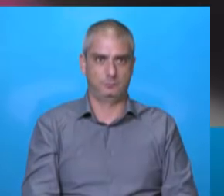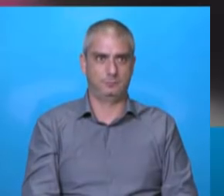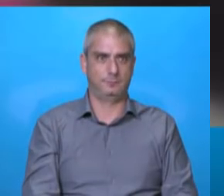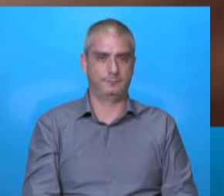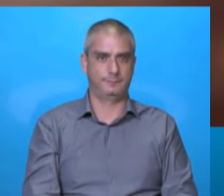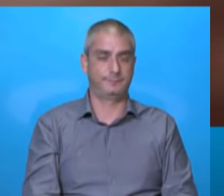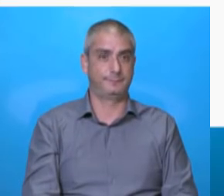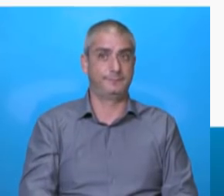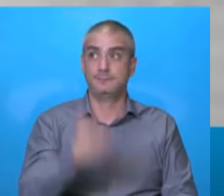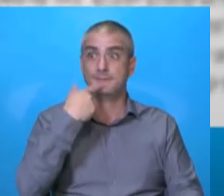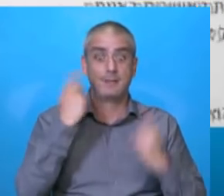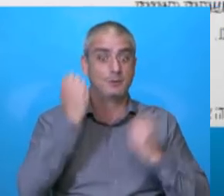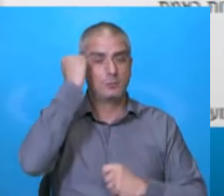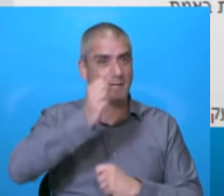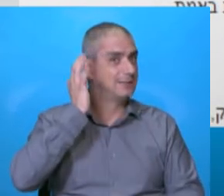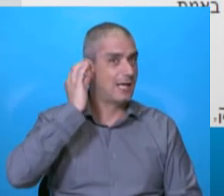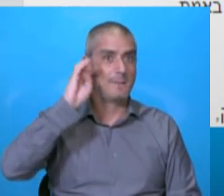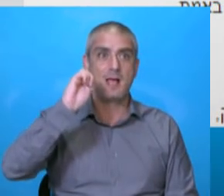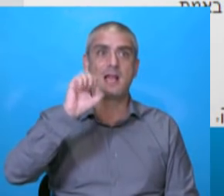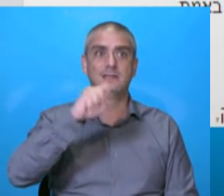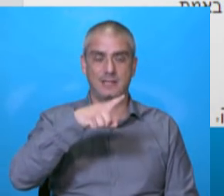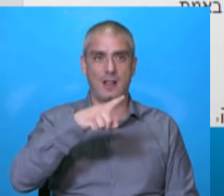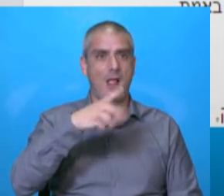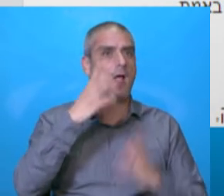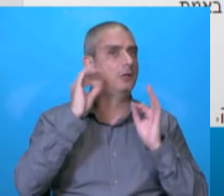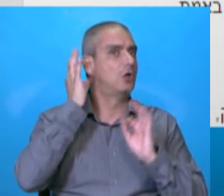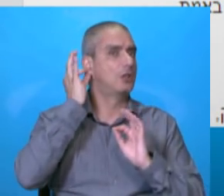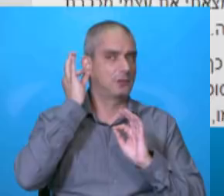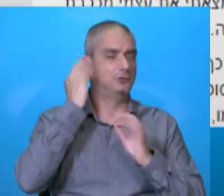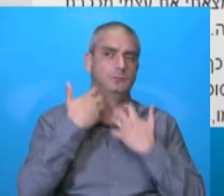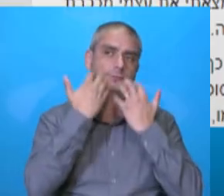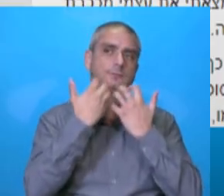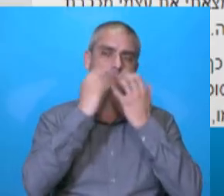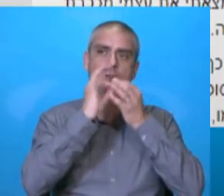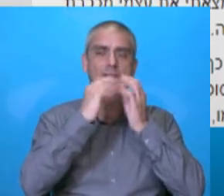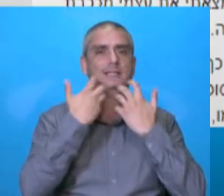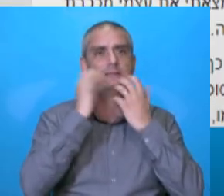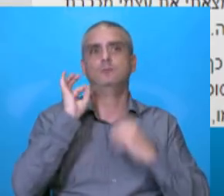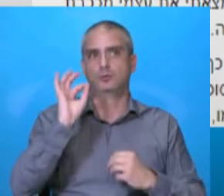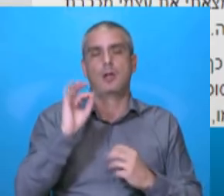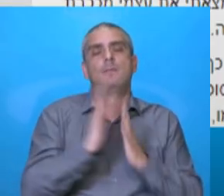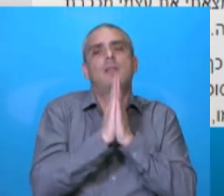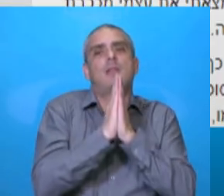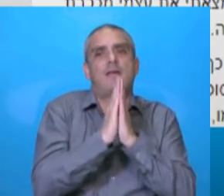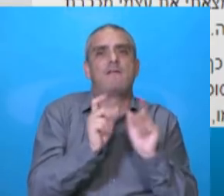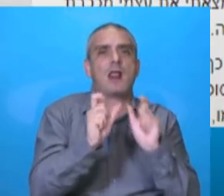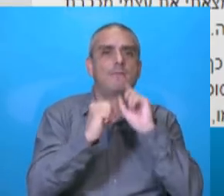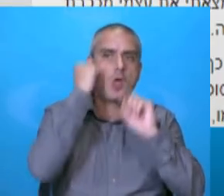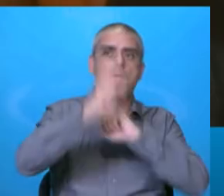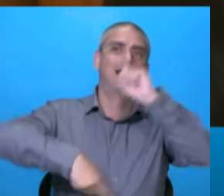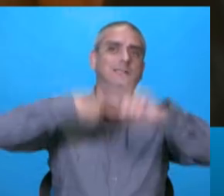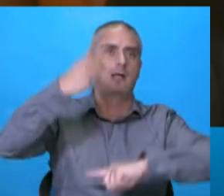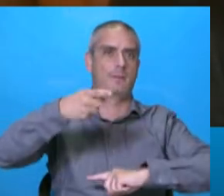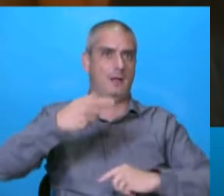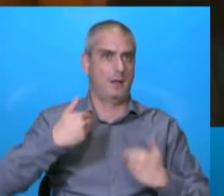מאז פרסום הרצח של מיכל סלע, עשרות נשים שיתפו ברשת את סיפוריהן בתקווה למנוע את הרצח הבא. אנחנו